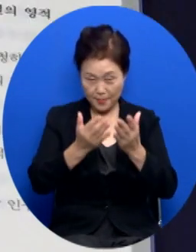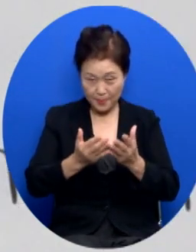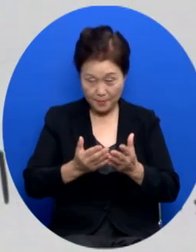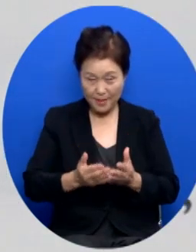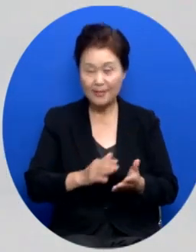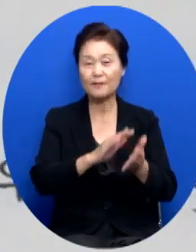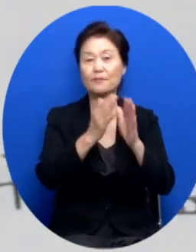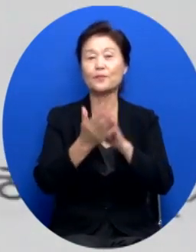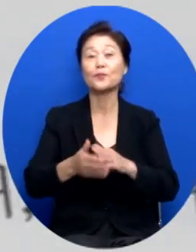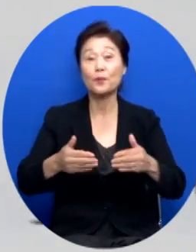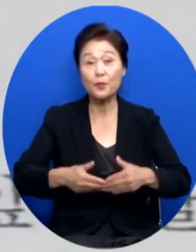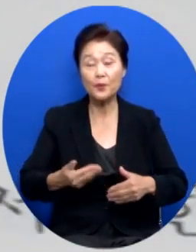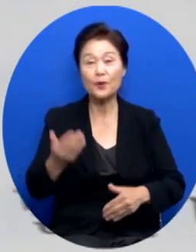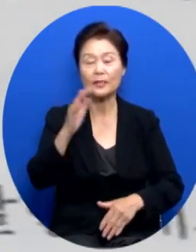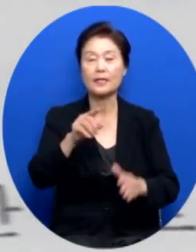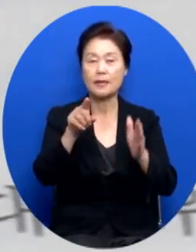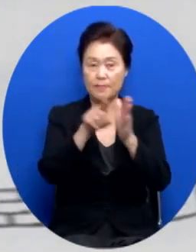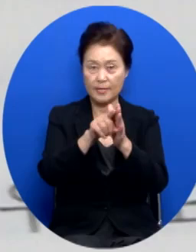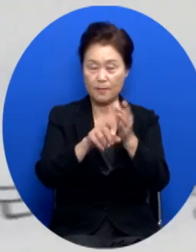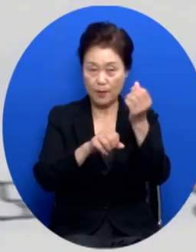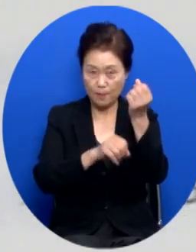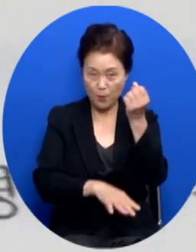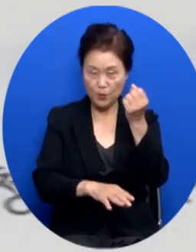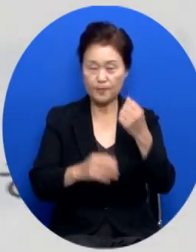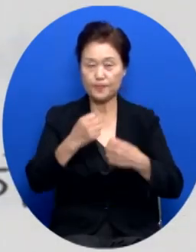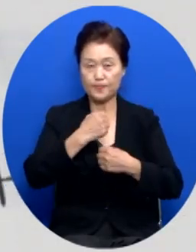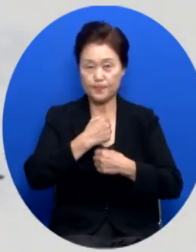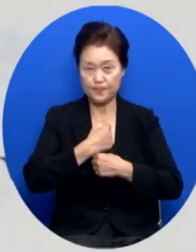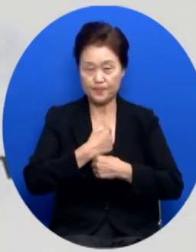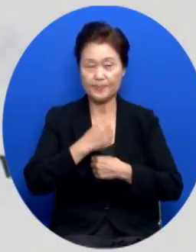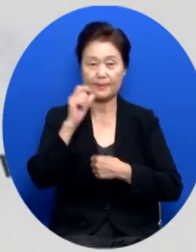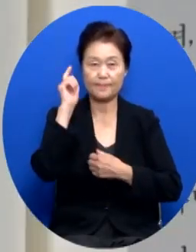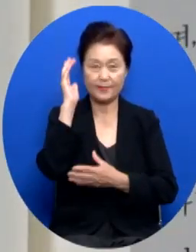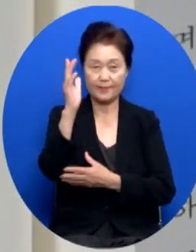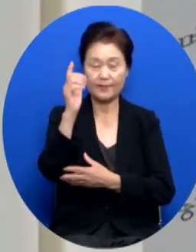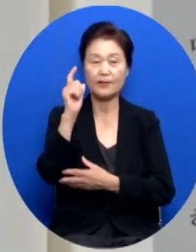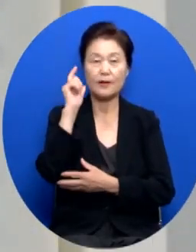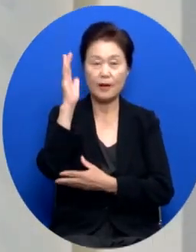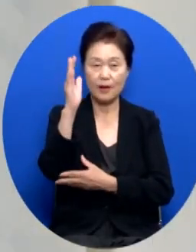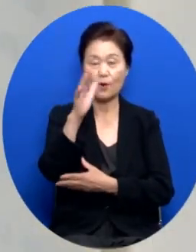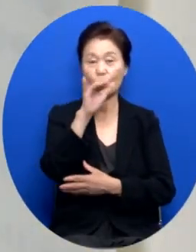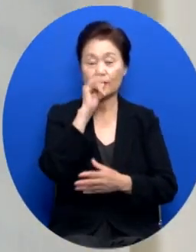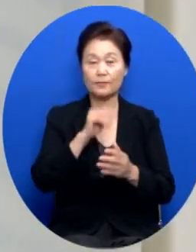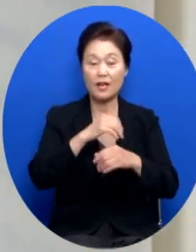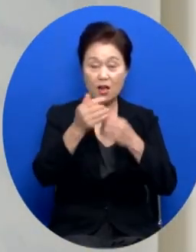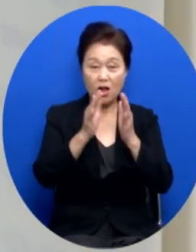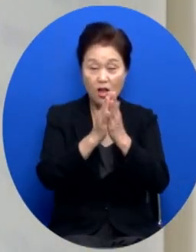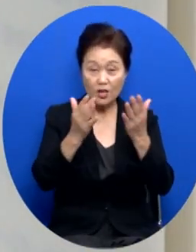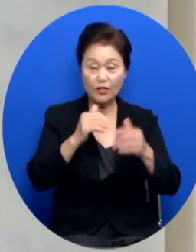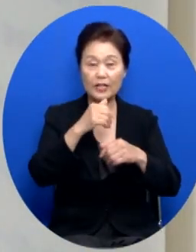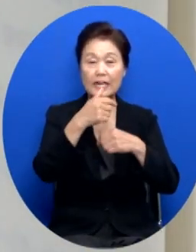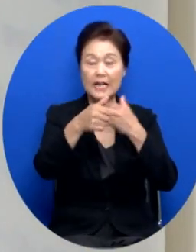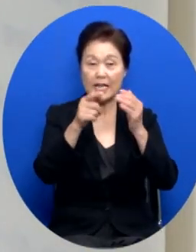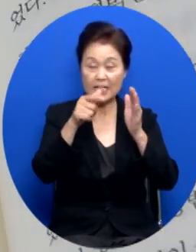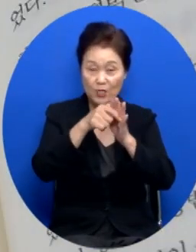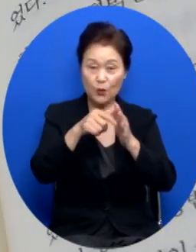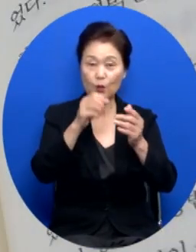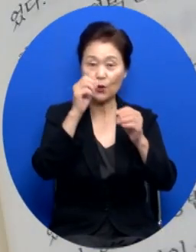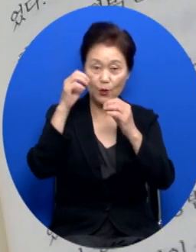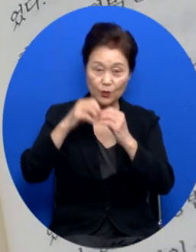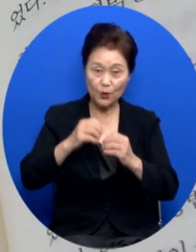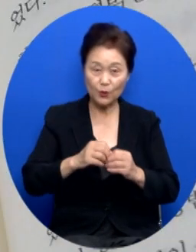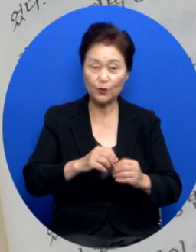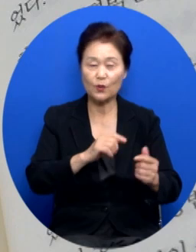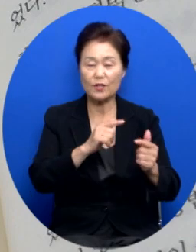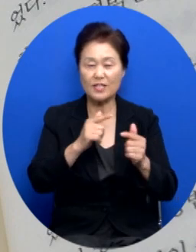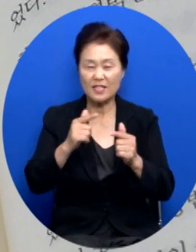변화가 필요하지만 믿음의 본질만큼은 지킬 것을 강조합니다. 동시에 성경과 기독교 전통, 첨단 기업 사례에서